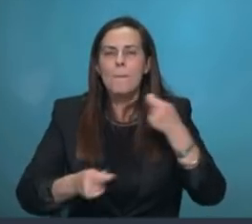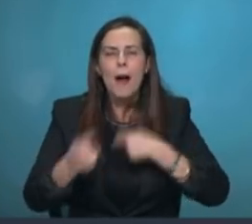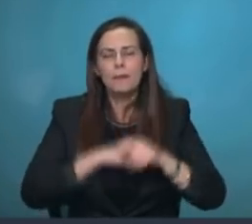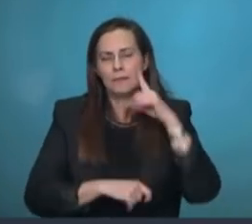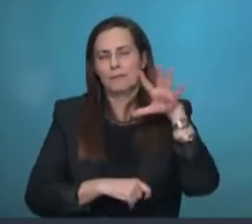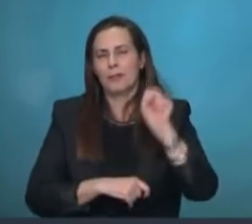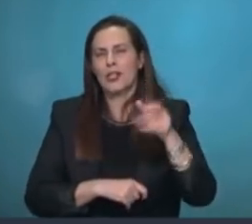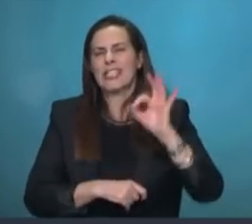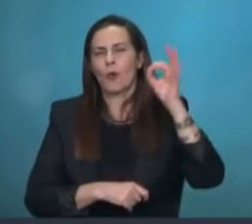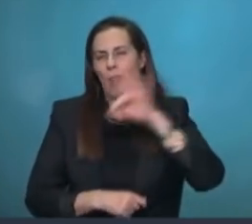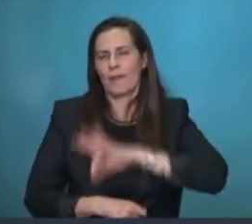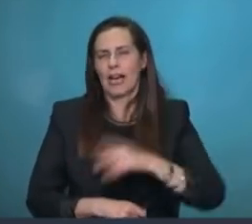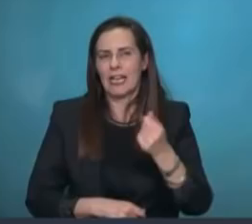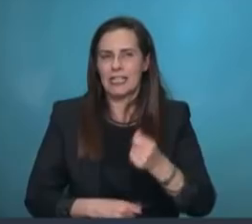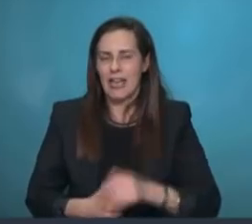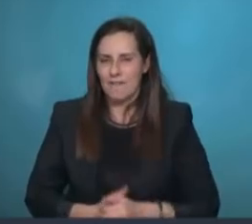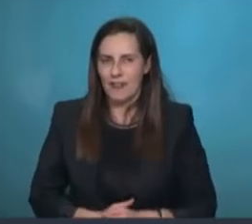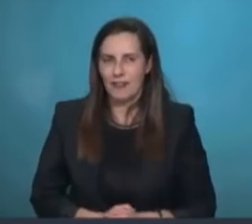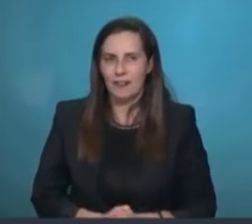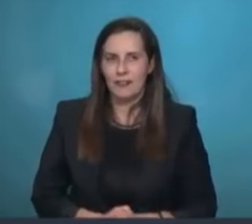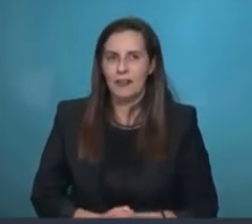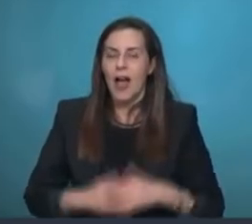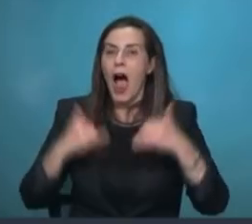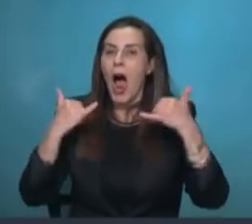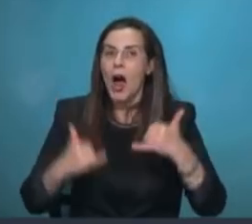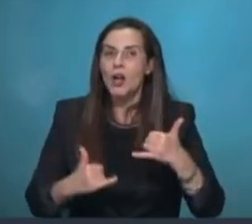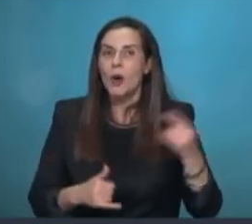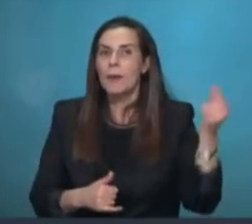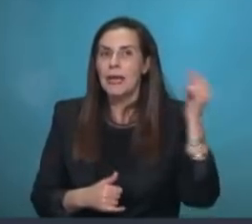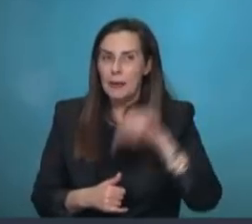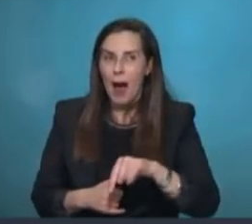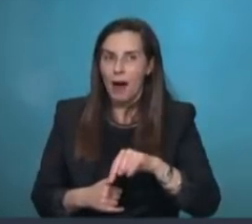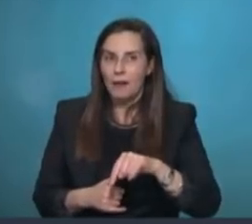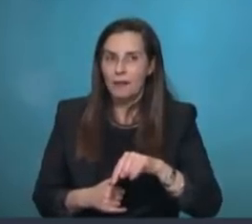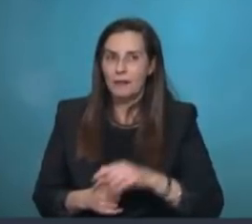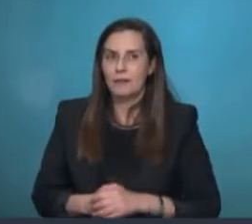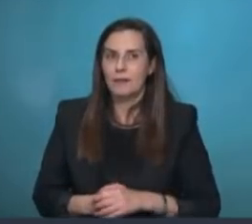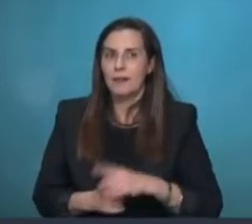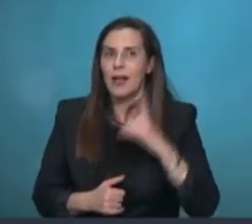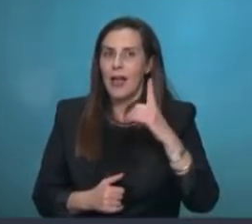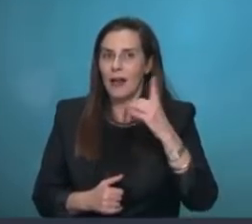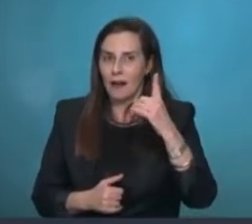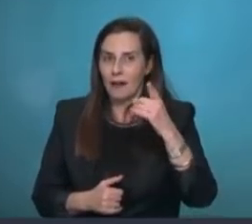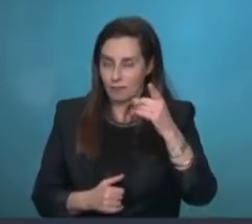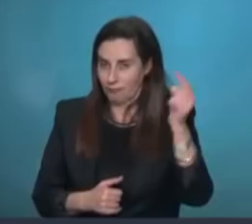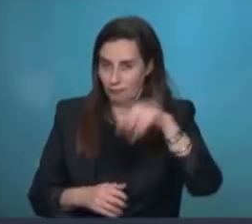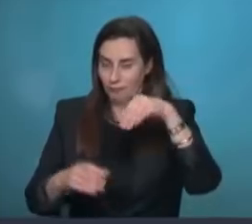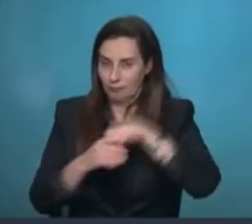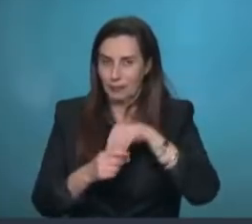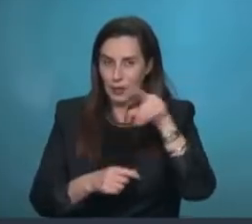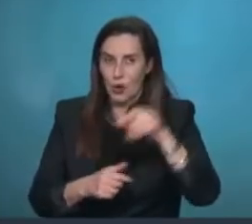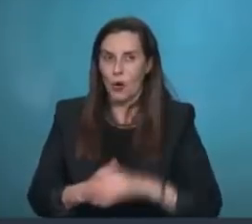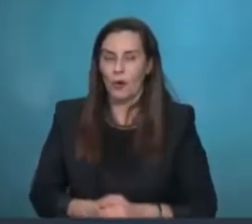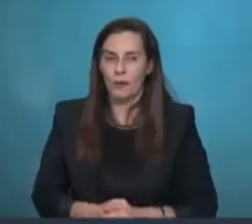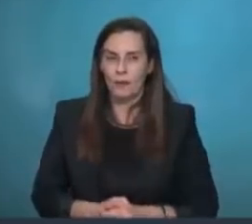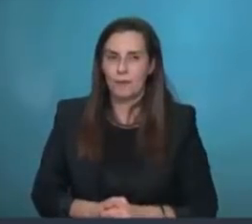הפוטנציאל. היום הגיע ארצה ברקאי הרדל, אחד מכוכבי הטלנובלה שמגלם בה את הגיס של סוריה, אחיו